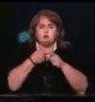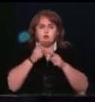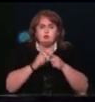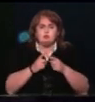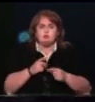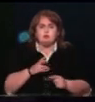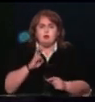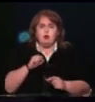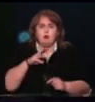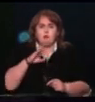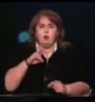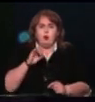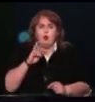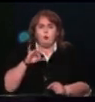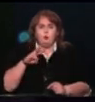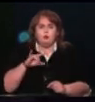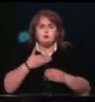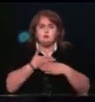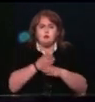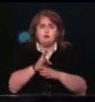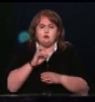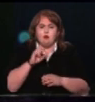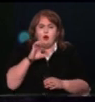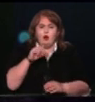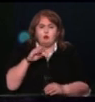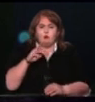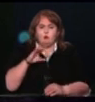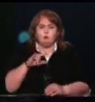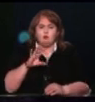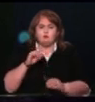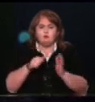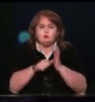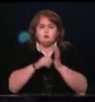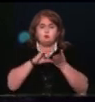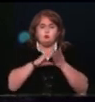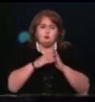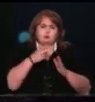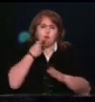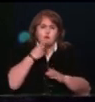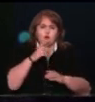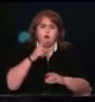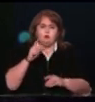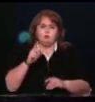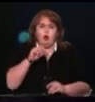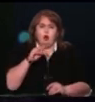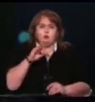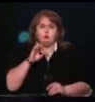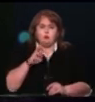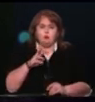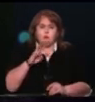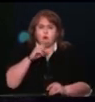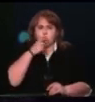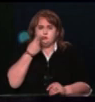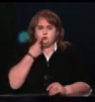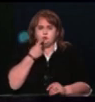а молекулы, в свою очередь, делятся на атомы. И в 6 классе вам говорили о том, что атом в переводе на